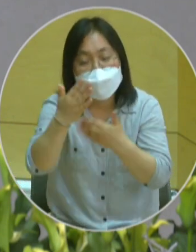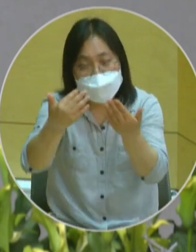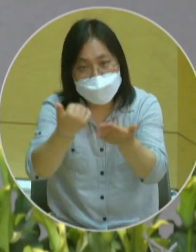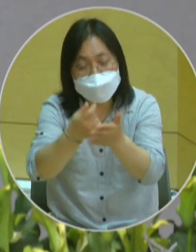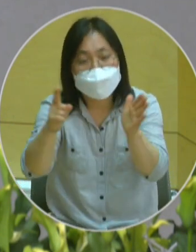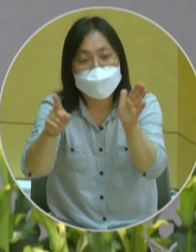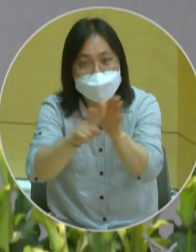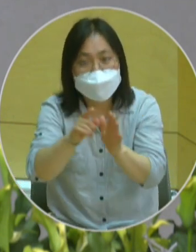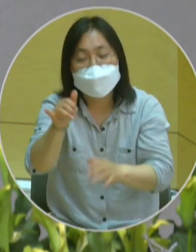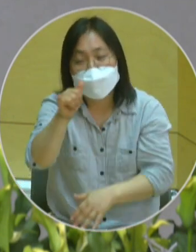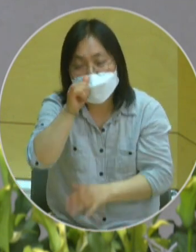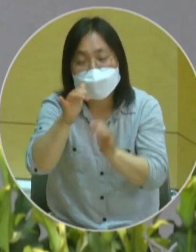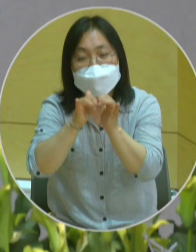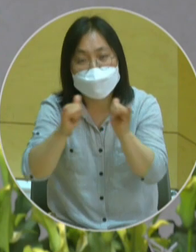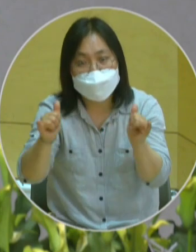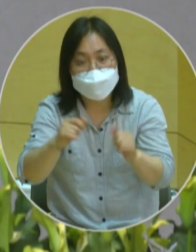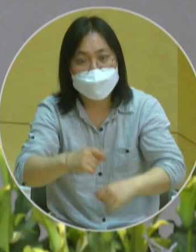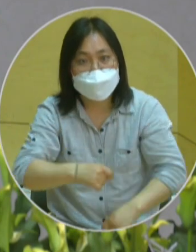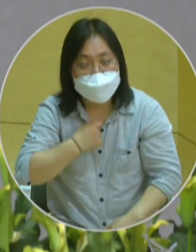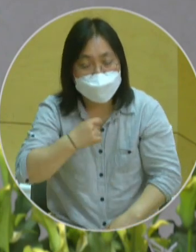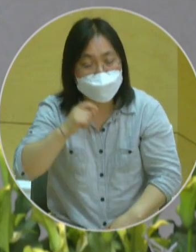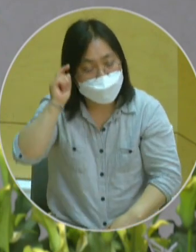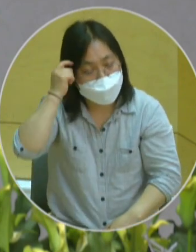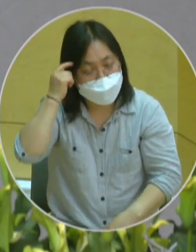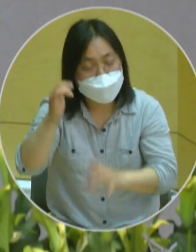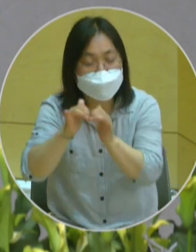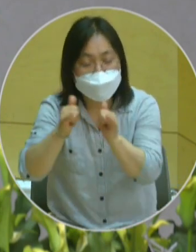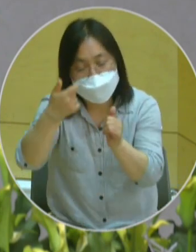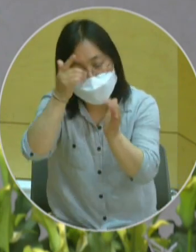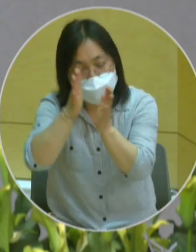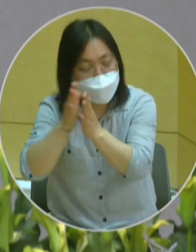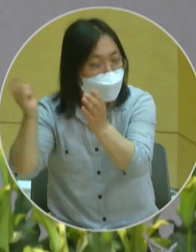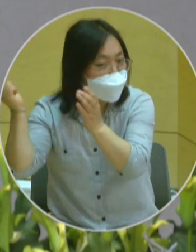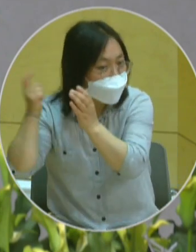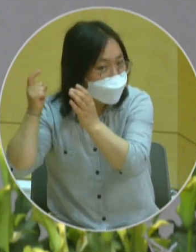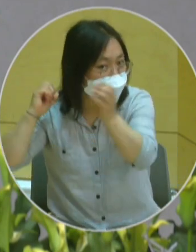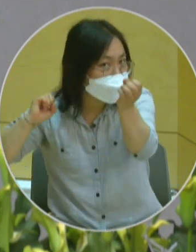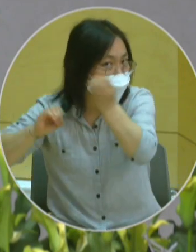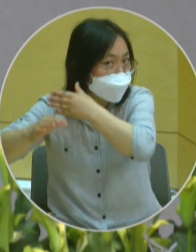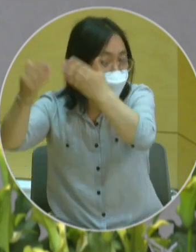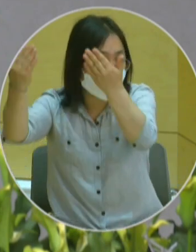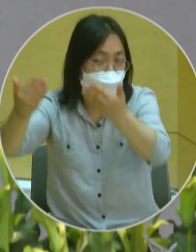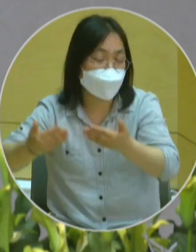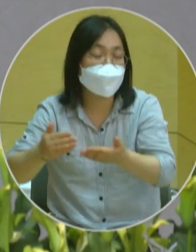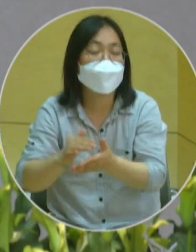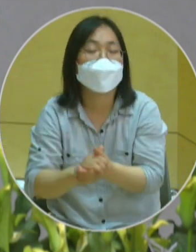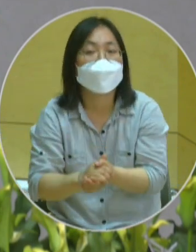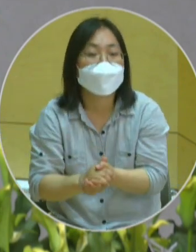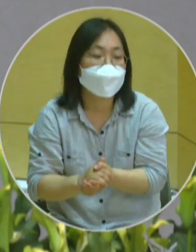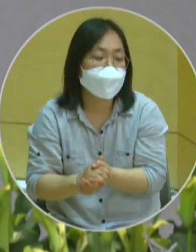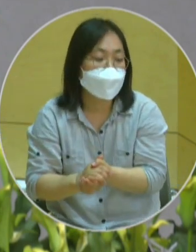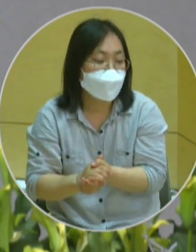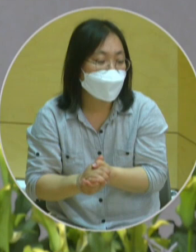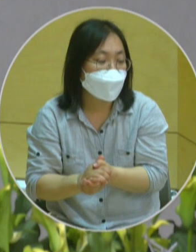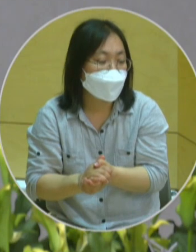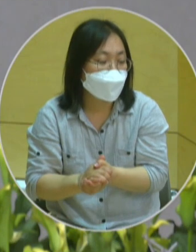믿음 있는 사람 하나님 의로 여기신 그 사람의 기도를 들으시고 응답하신 것을 보게 됩니다.